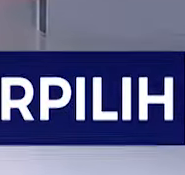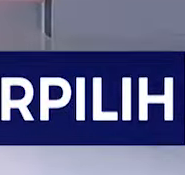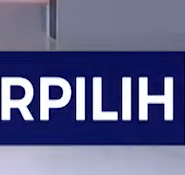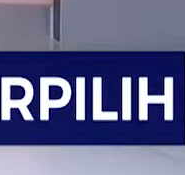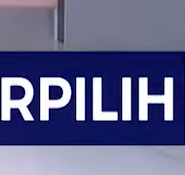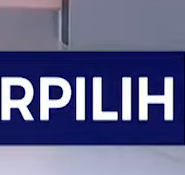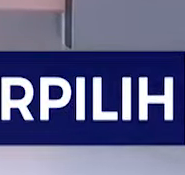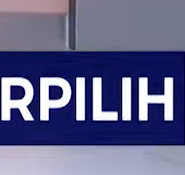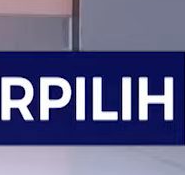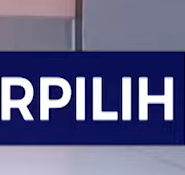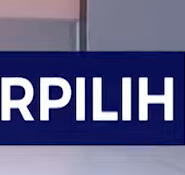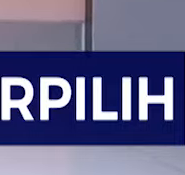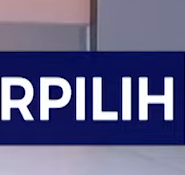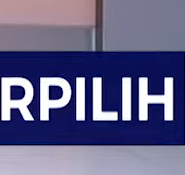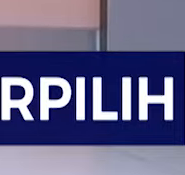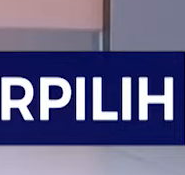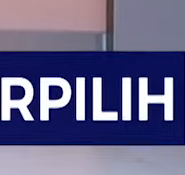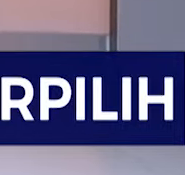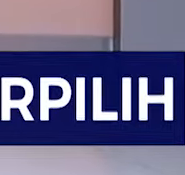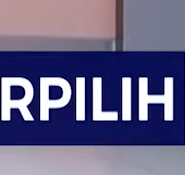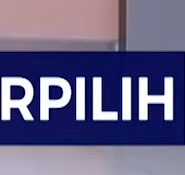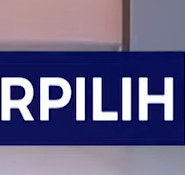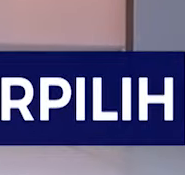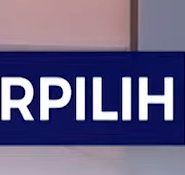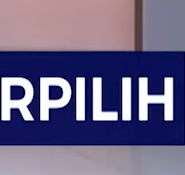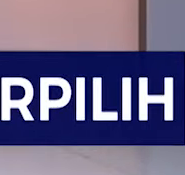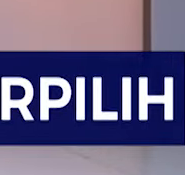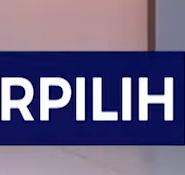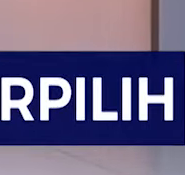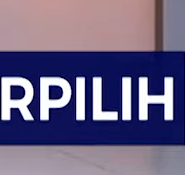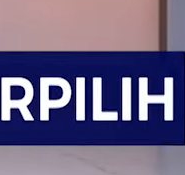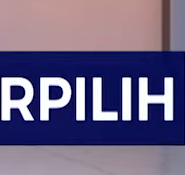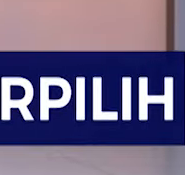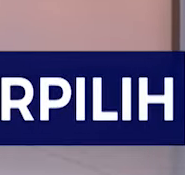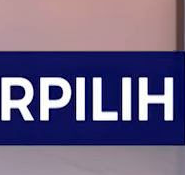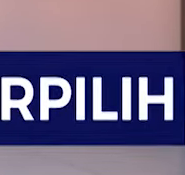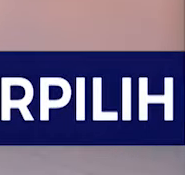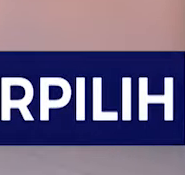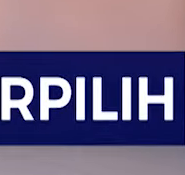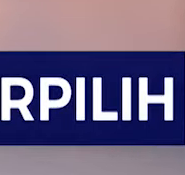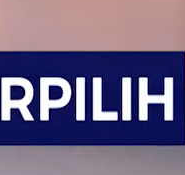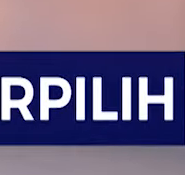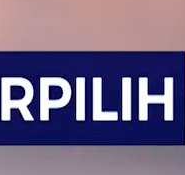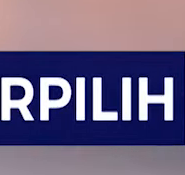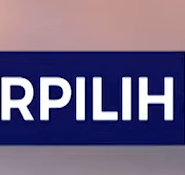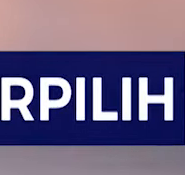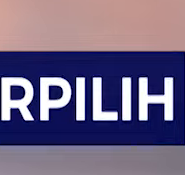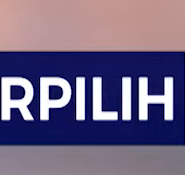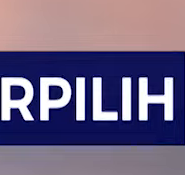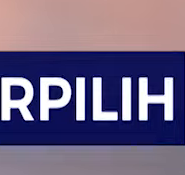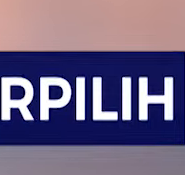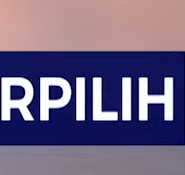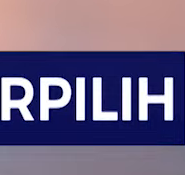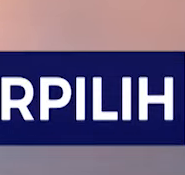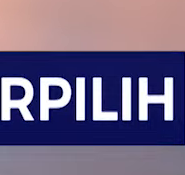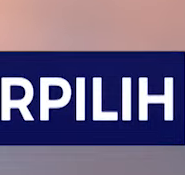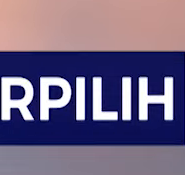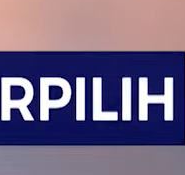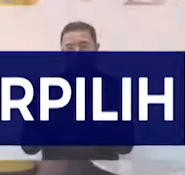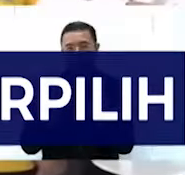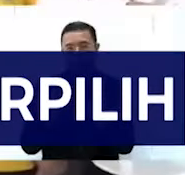dielah pidatonya Prabowo berjanji di masa kepemimpinannya untuk membawa Indonesia mengentaskan kemiskinan di segala